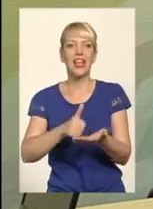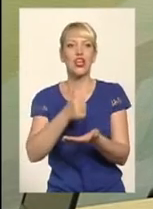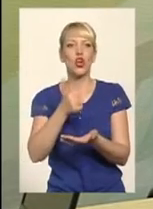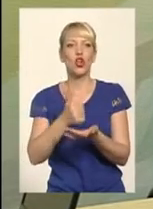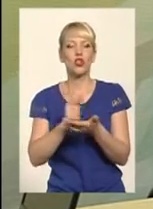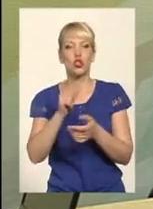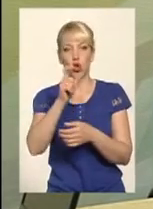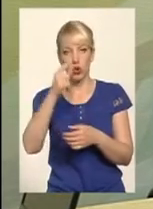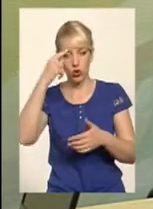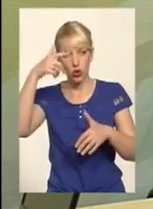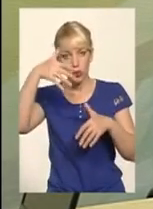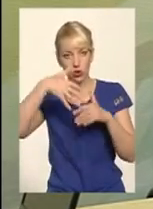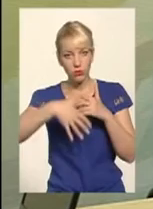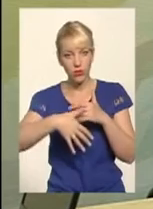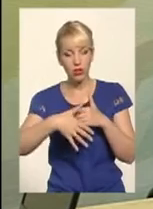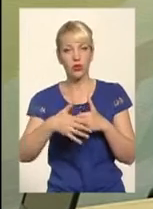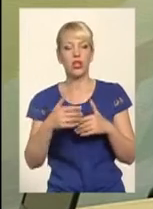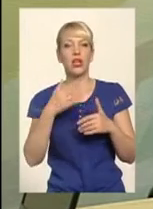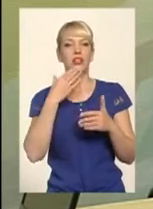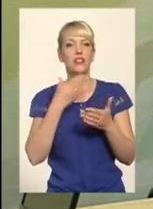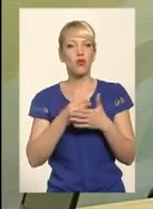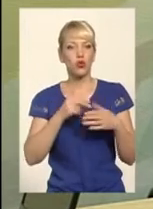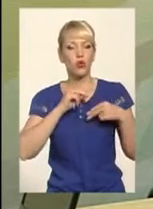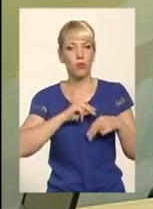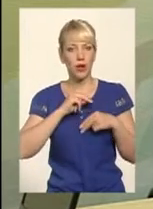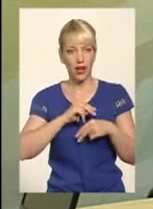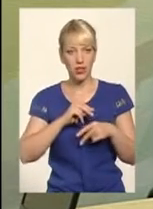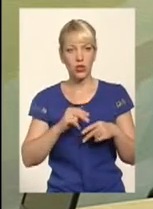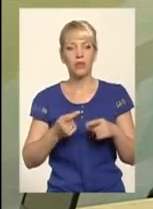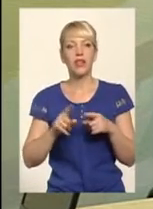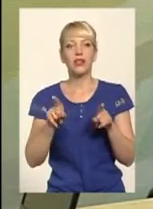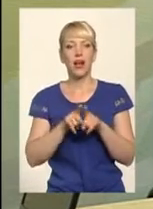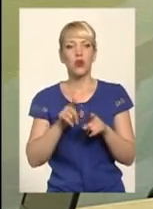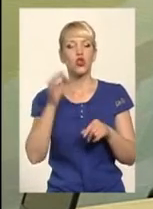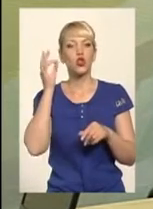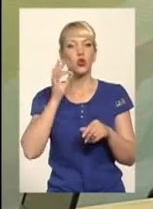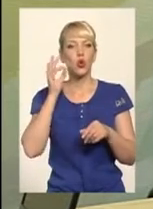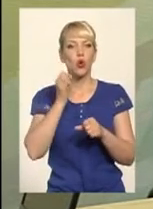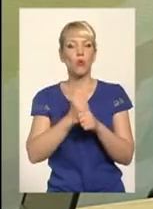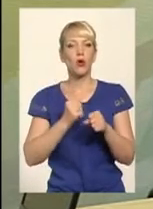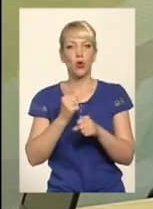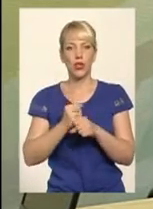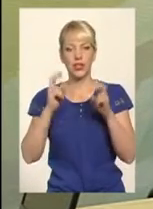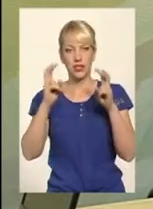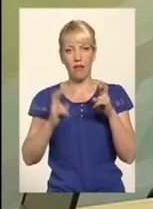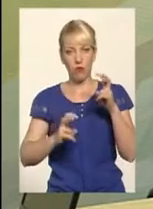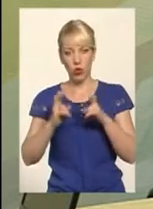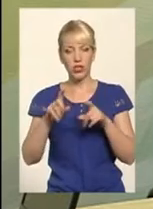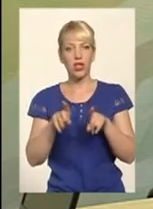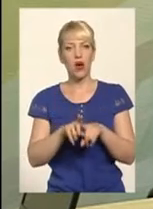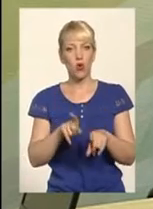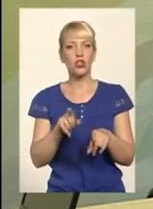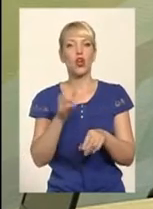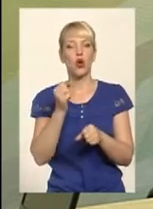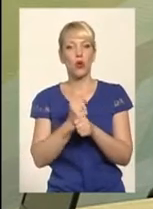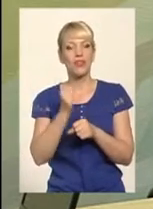дотримуються. Усвідомлюють свою важливість. Да. Ряд цукрових сьогодні наших переробних заводів теж це роблять. І той же Старокостянтинівський цукровий